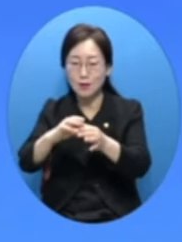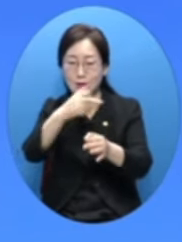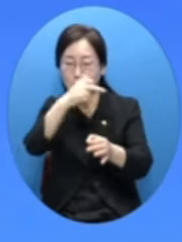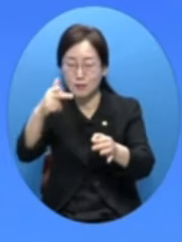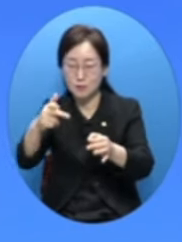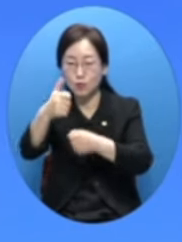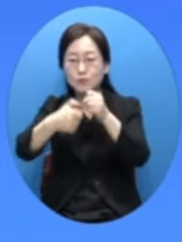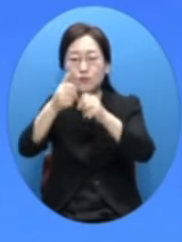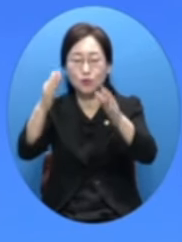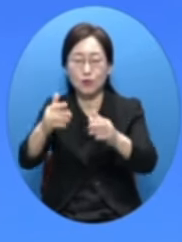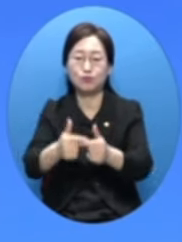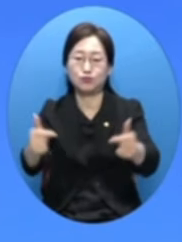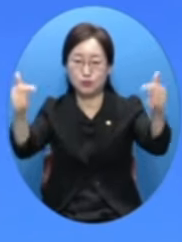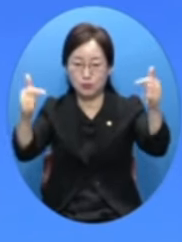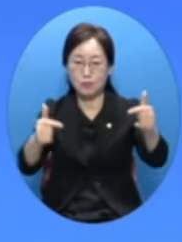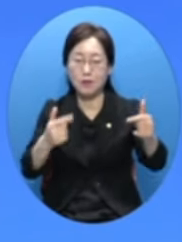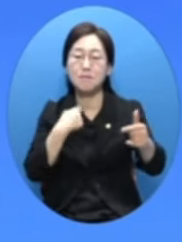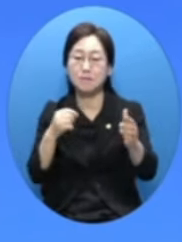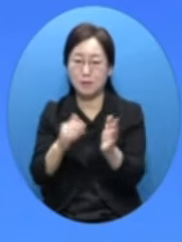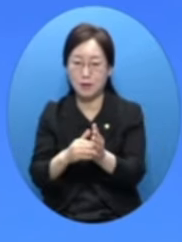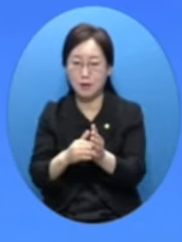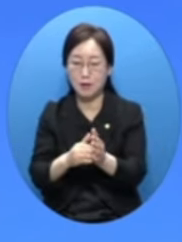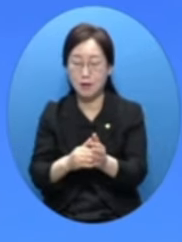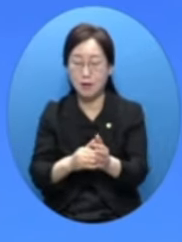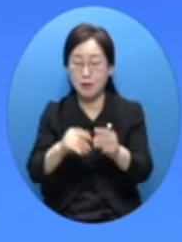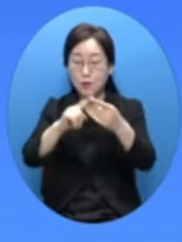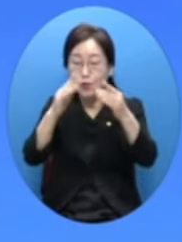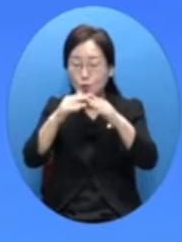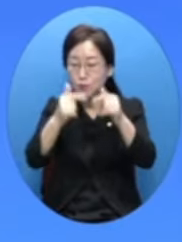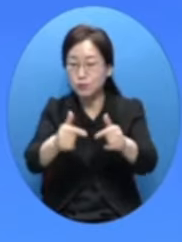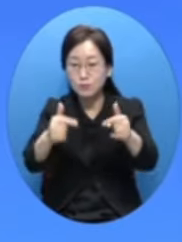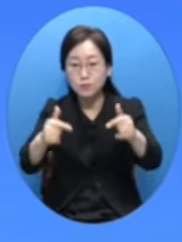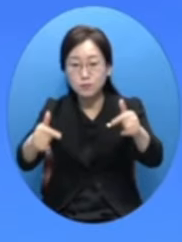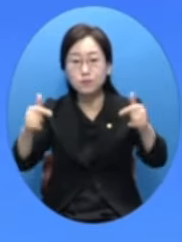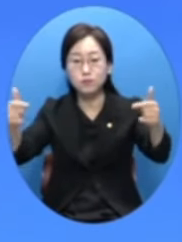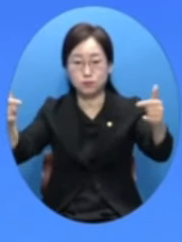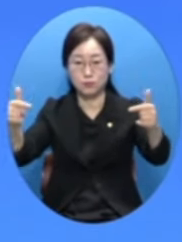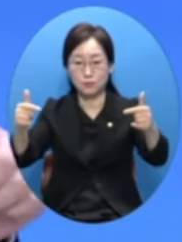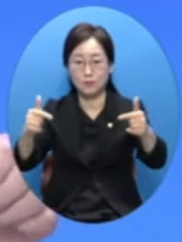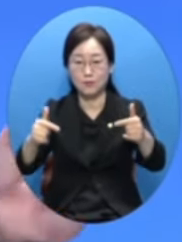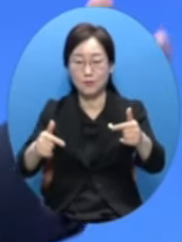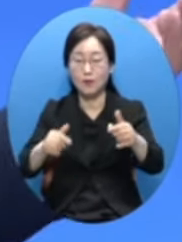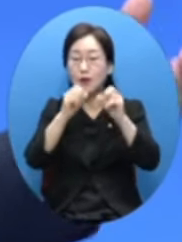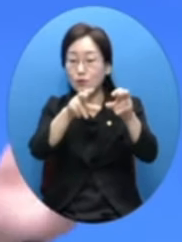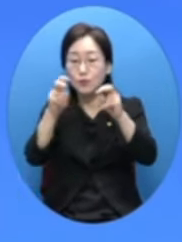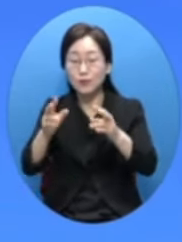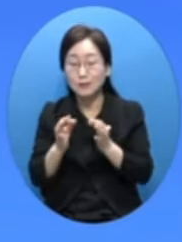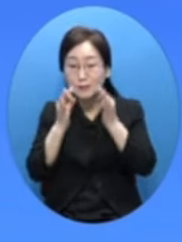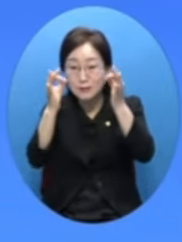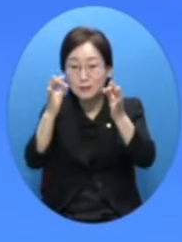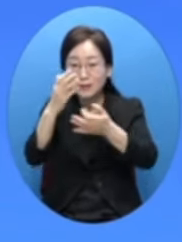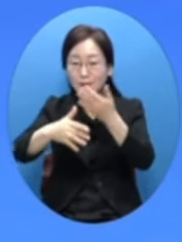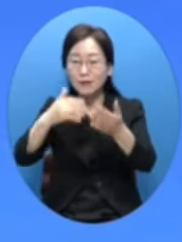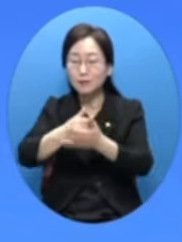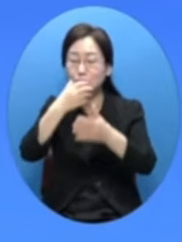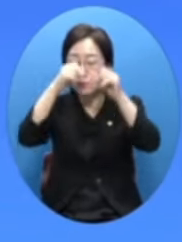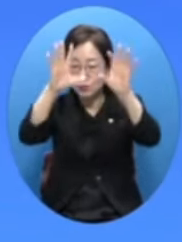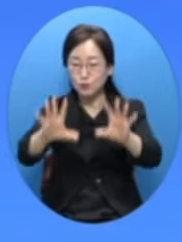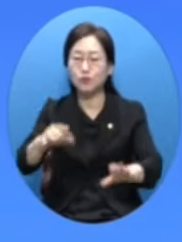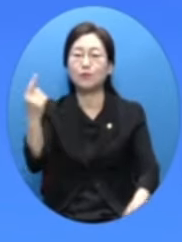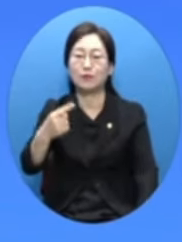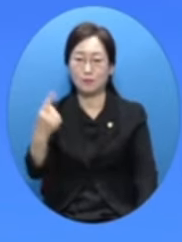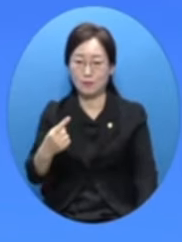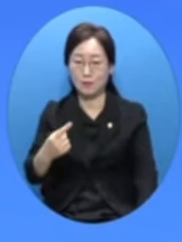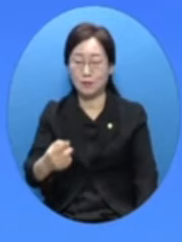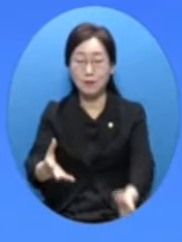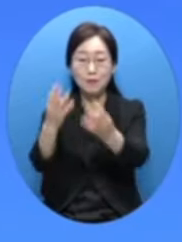주셨습니다. 선교할 때 교회가 또 부흥하고 또 부흥하고 또 부흥했습니다. 선교에 힘쓸 때 하나님의 축복이 임했습니다.